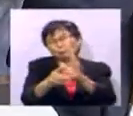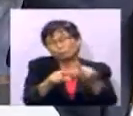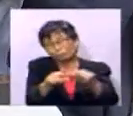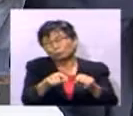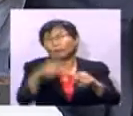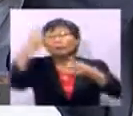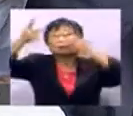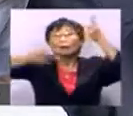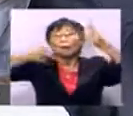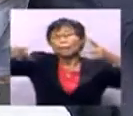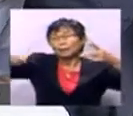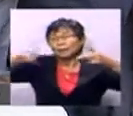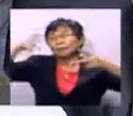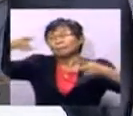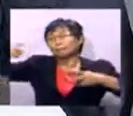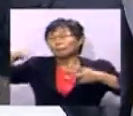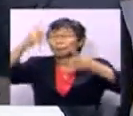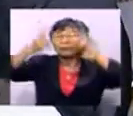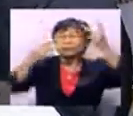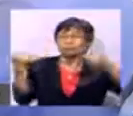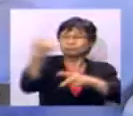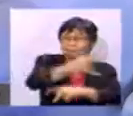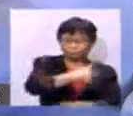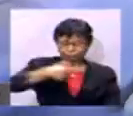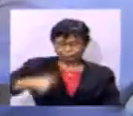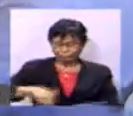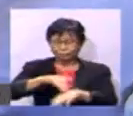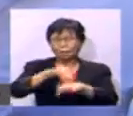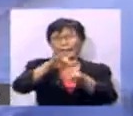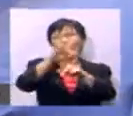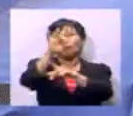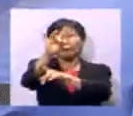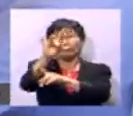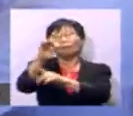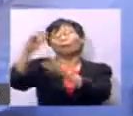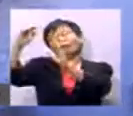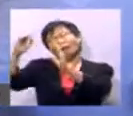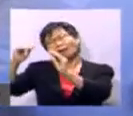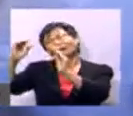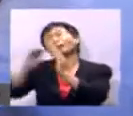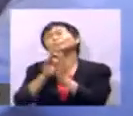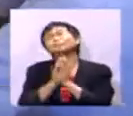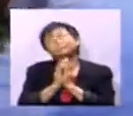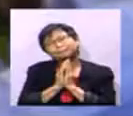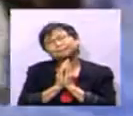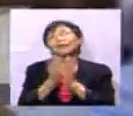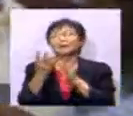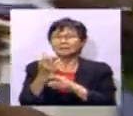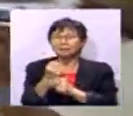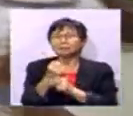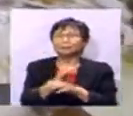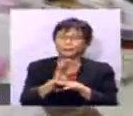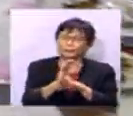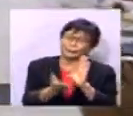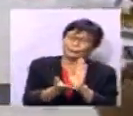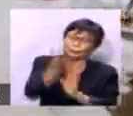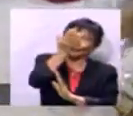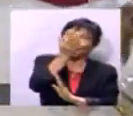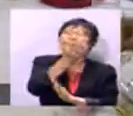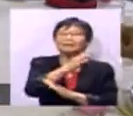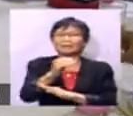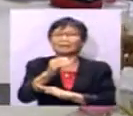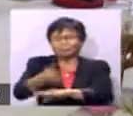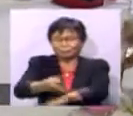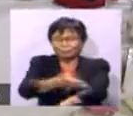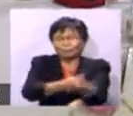Tambahnya, lawatan Perdana Menteri Tun Dr. Mahathir Mohamad ke China pada Ogos ini diharap akan meningkatkan lagi perniagaan FGV dan menambah